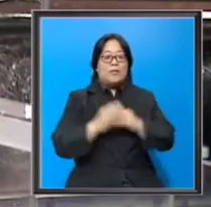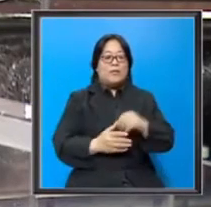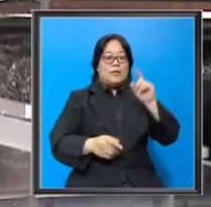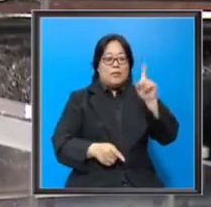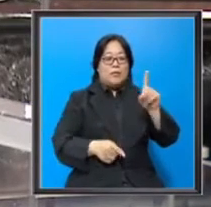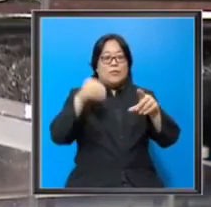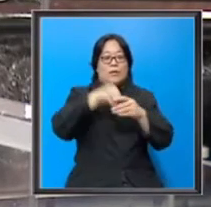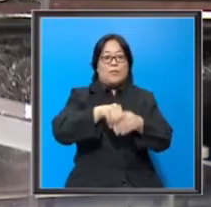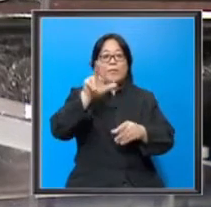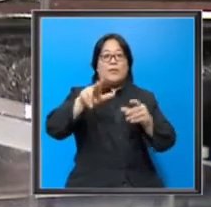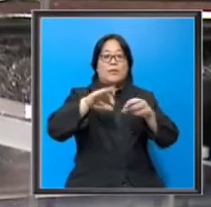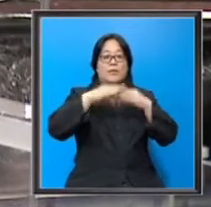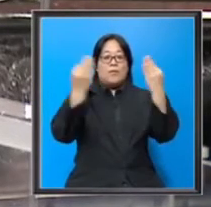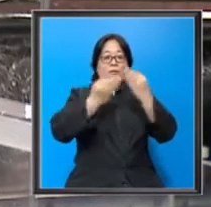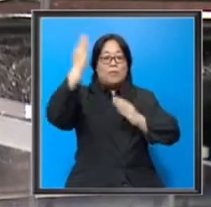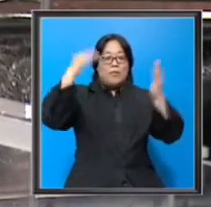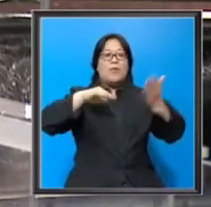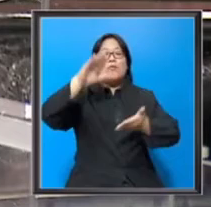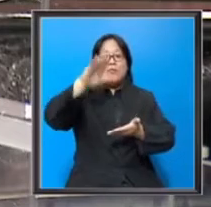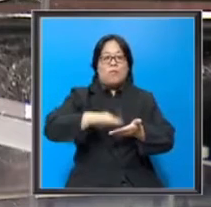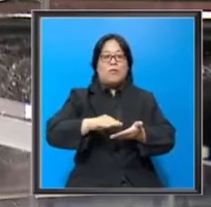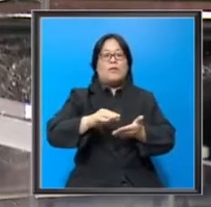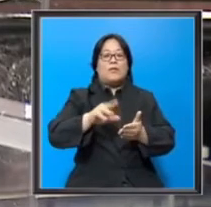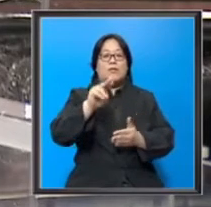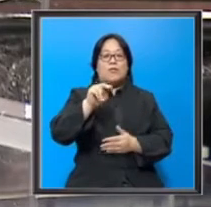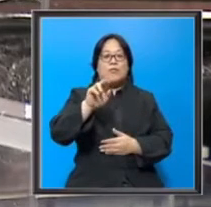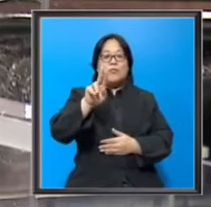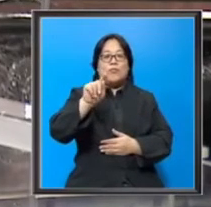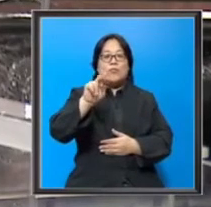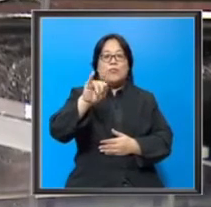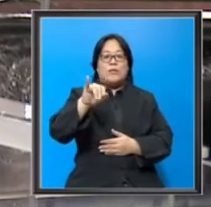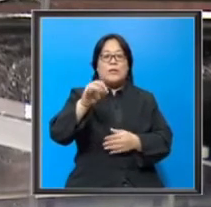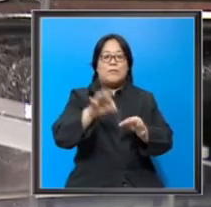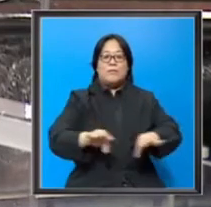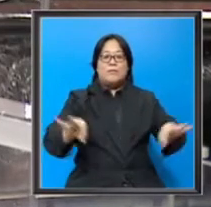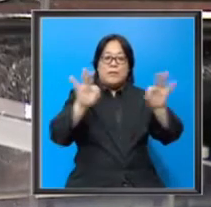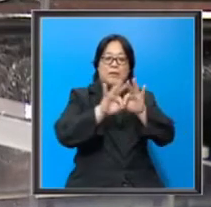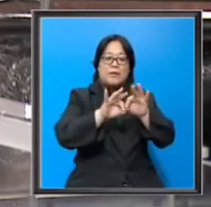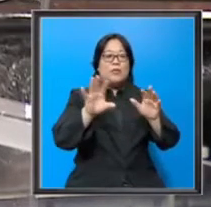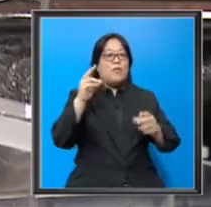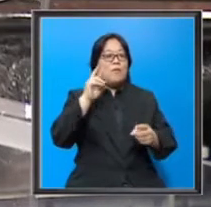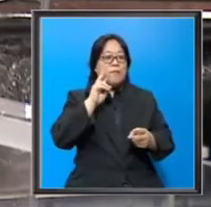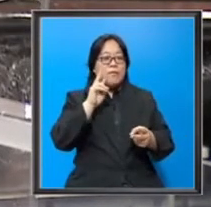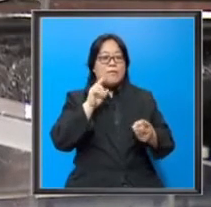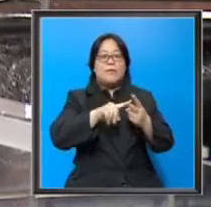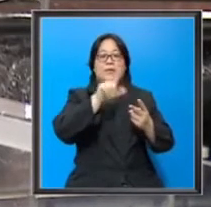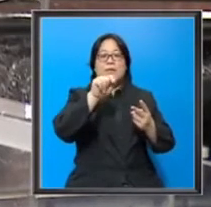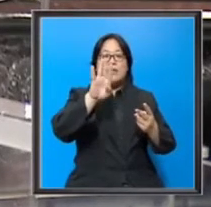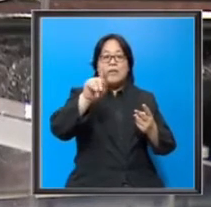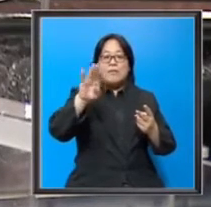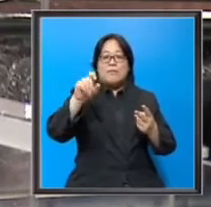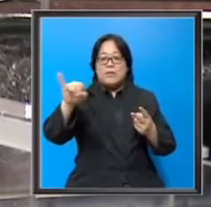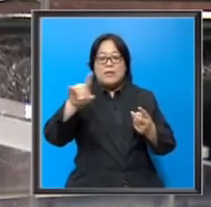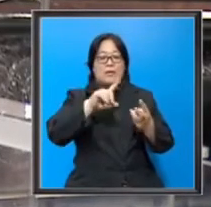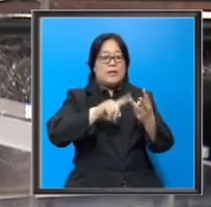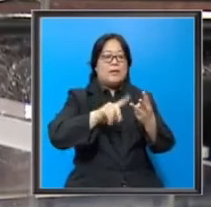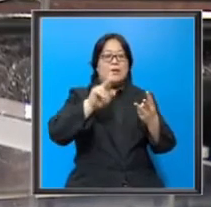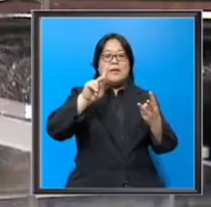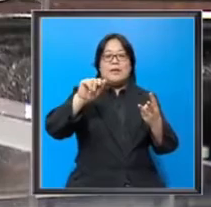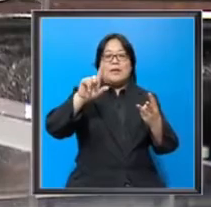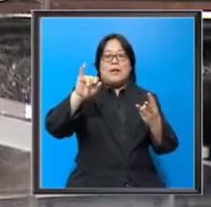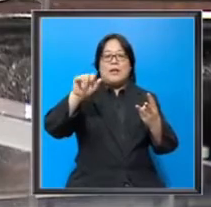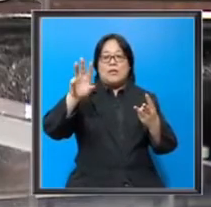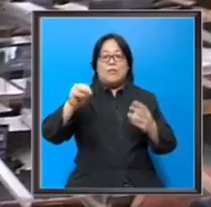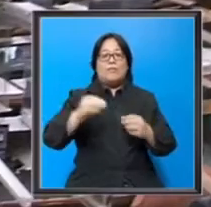tiga keluarga Malaysia kekurangan nutrisi penting keutamaan with a Mission zat besi dan fashion pelaksana Pique fitur